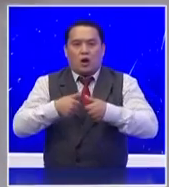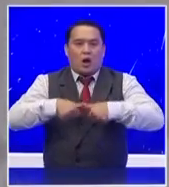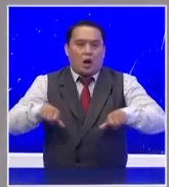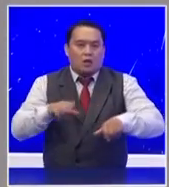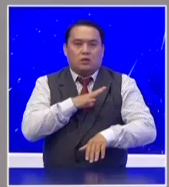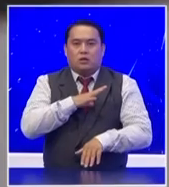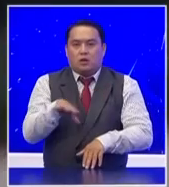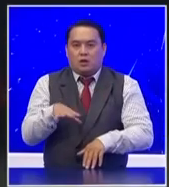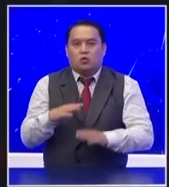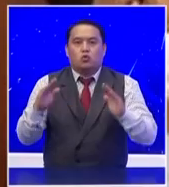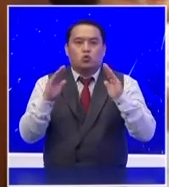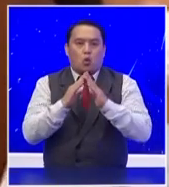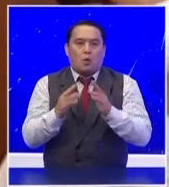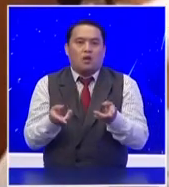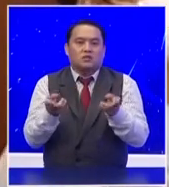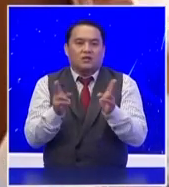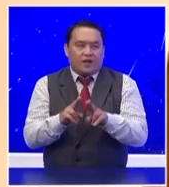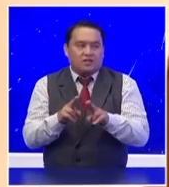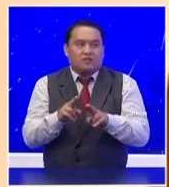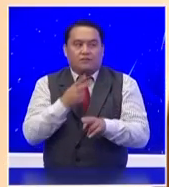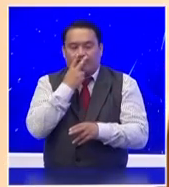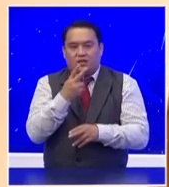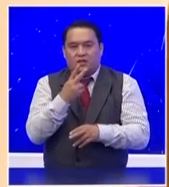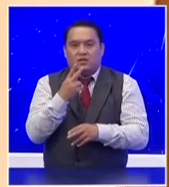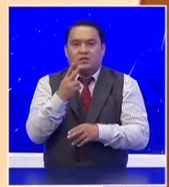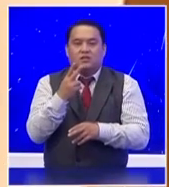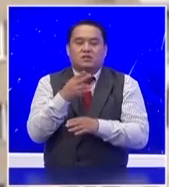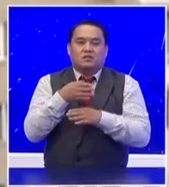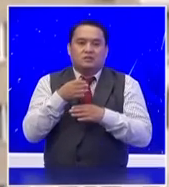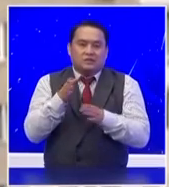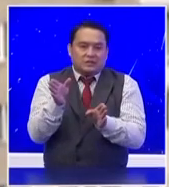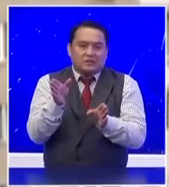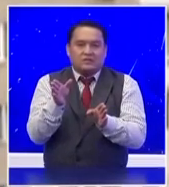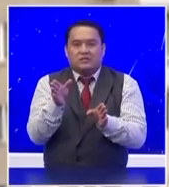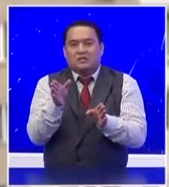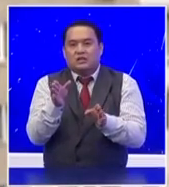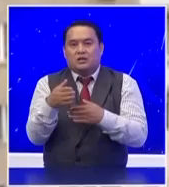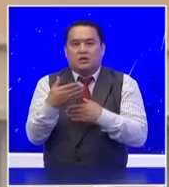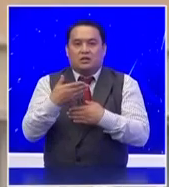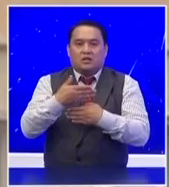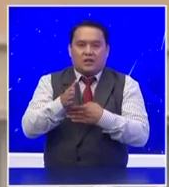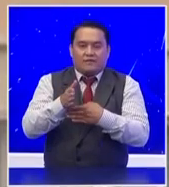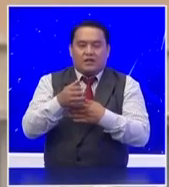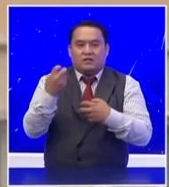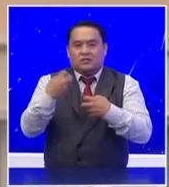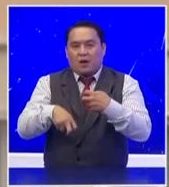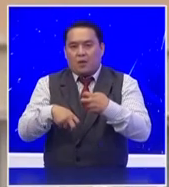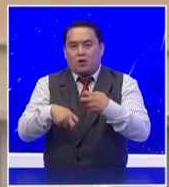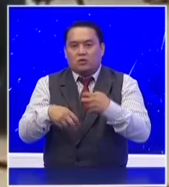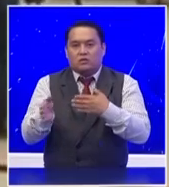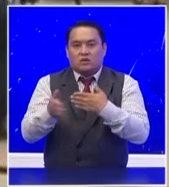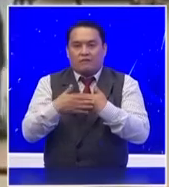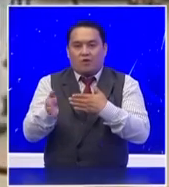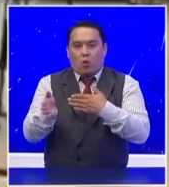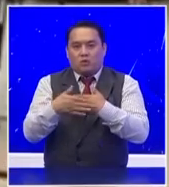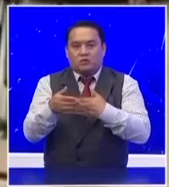комиссии не было. Жильцы дома стали замечать на стенах в квартирах трещины. Дверные косяки стали осыпаться, а двери перестали